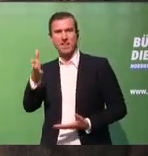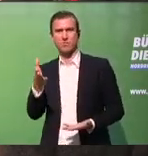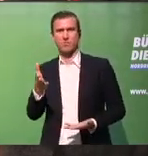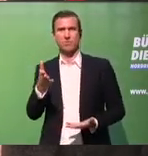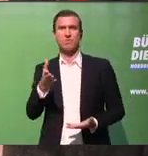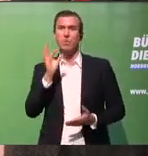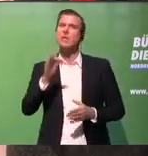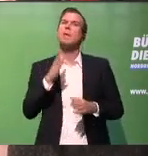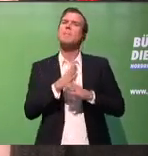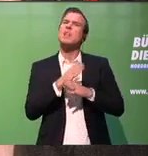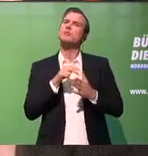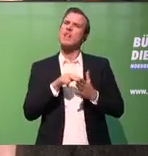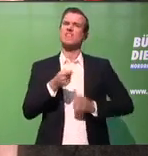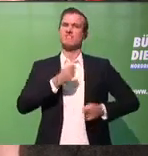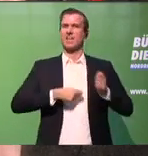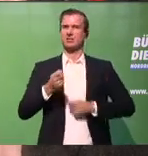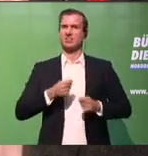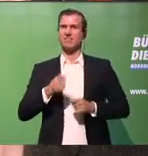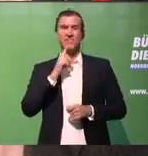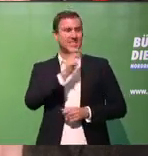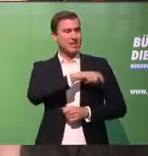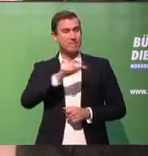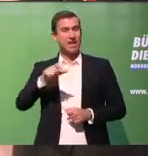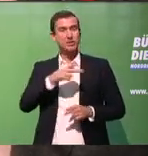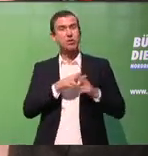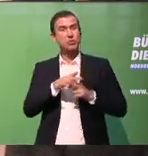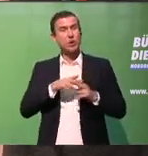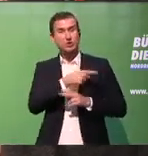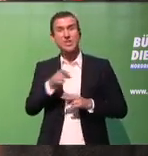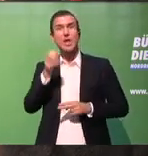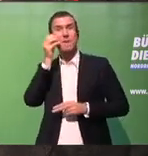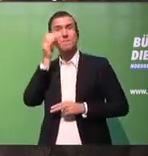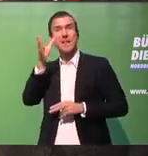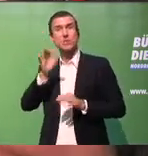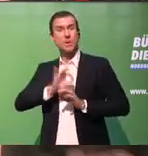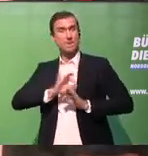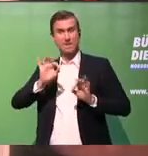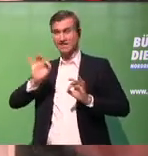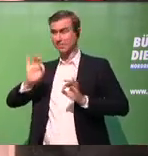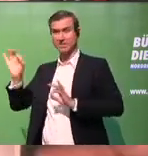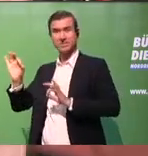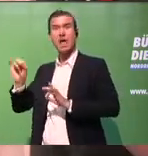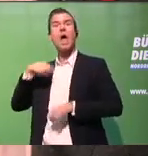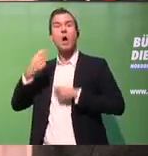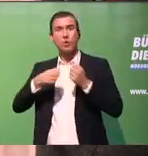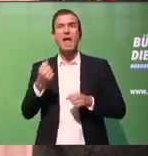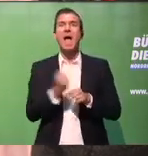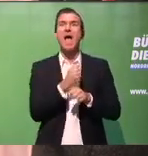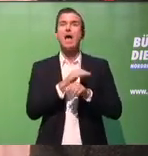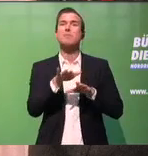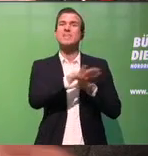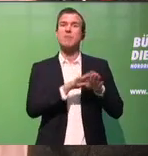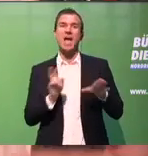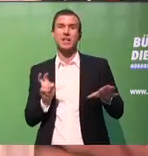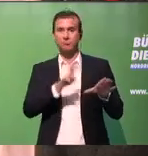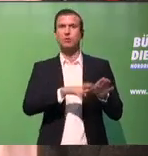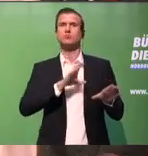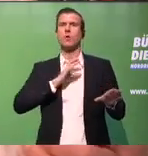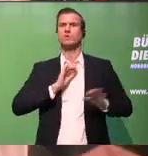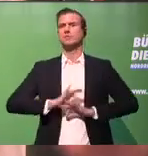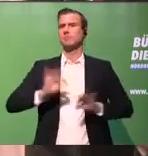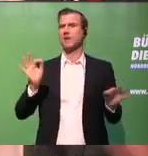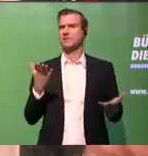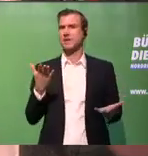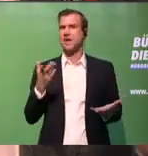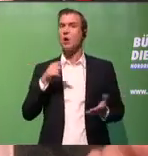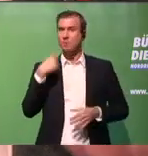Wirtschaft. Je besser unsere Menschen im Durchschnitt gebildet sind, desto besser sind die Chancen auf dem Arbeitsmarkt. Desto besser sind die Chancen